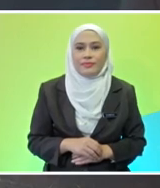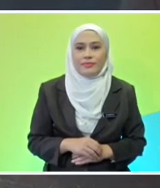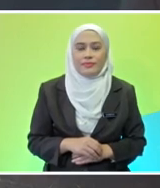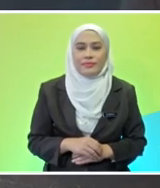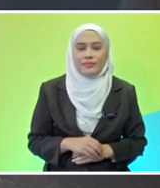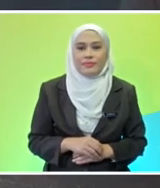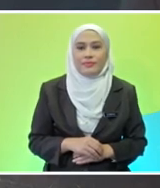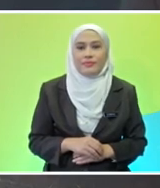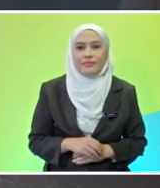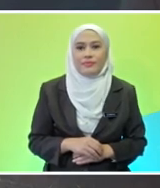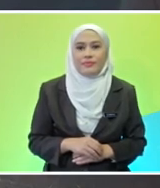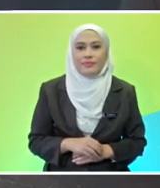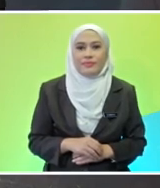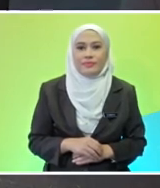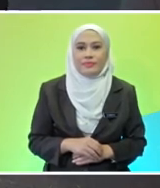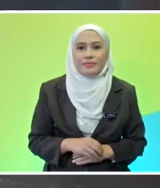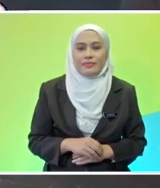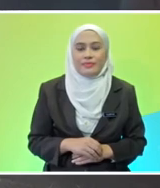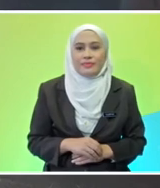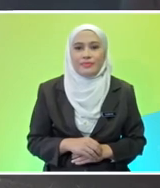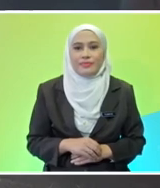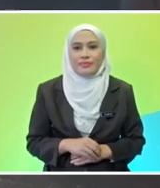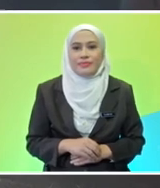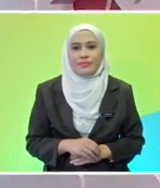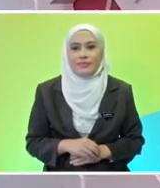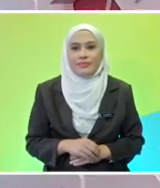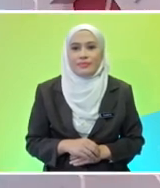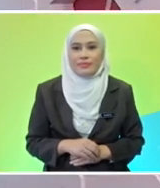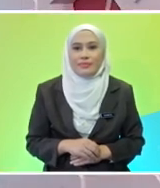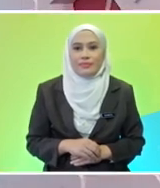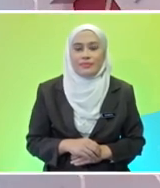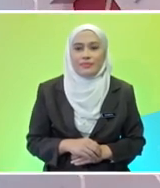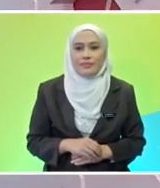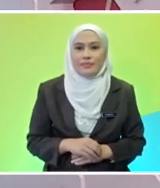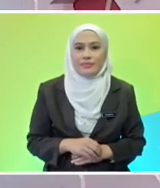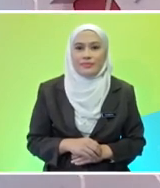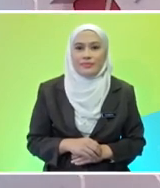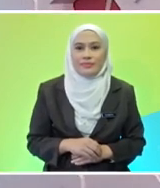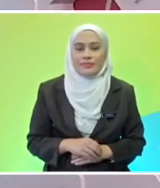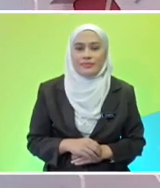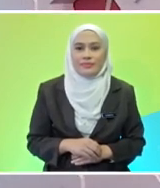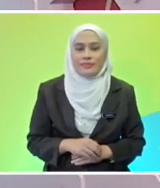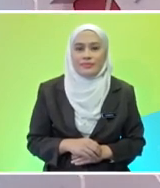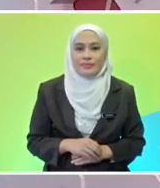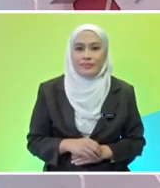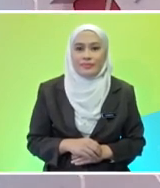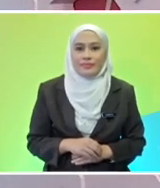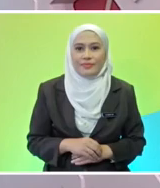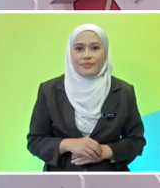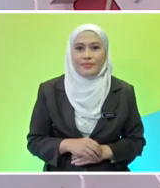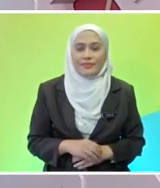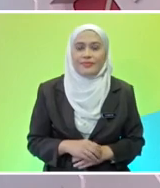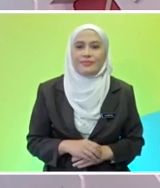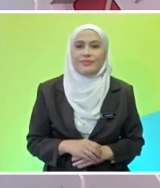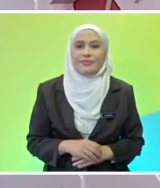rasa gembira, beginilah caranya. Kalau rasa gembira, angguk-angguk. Kalau rasa